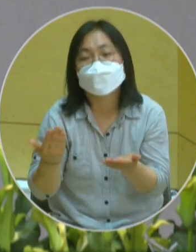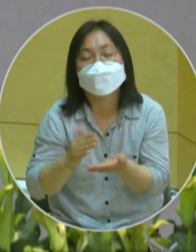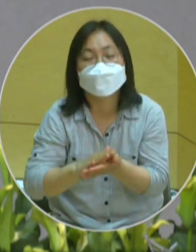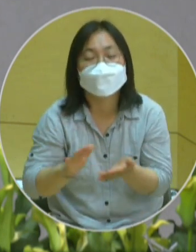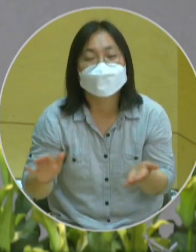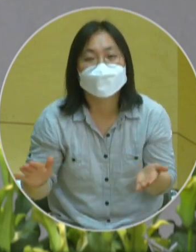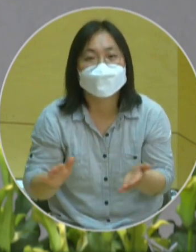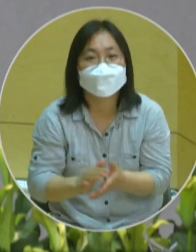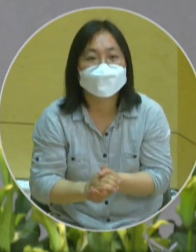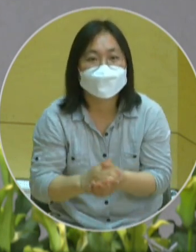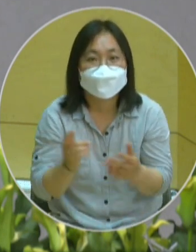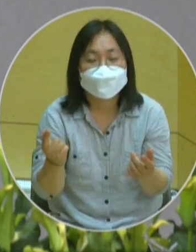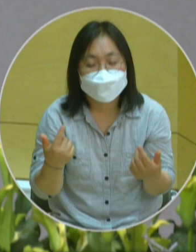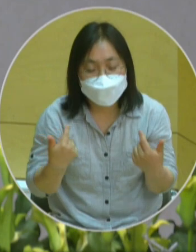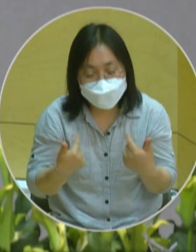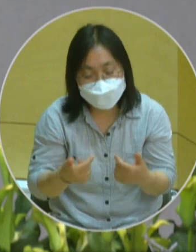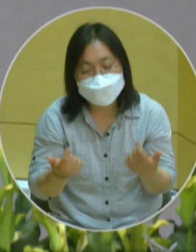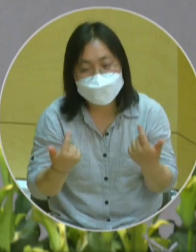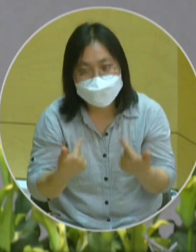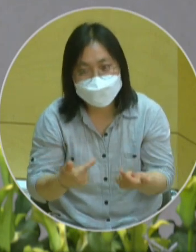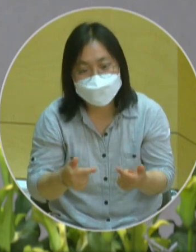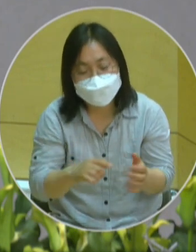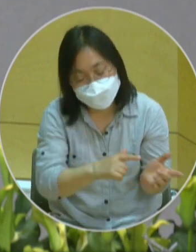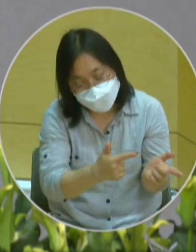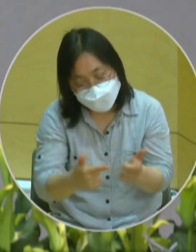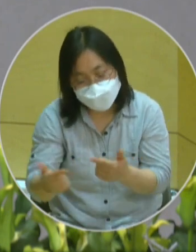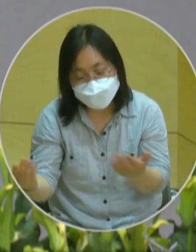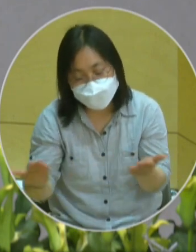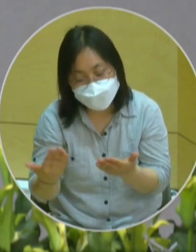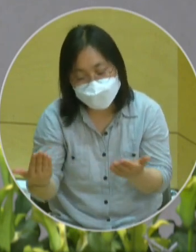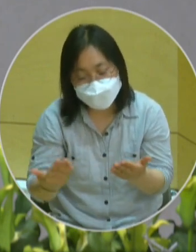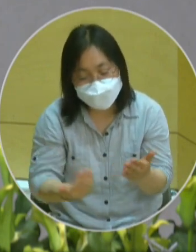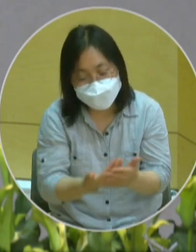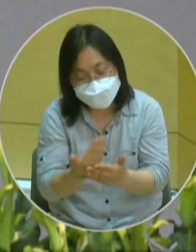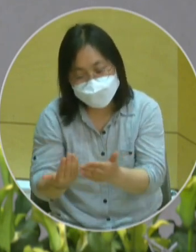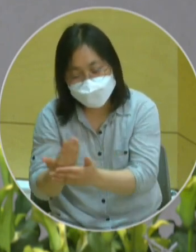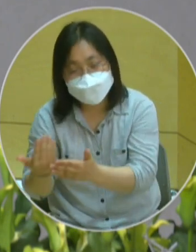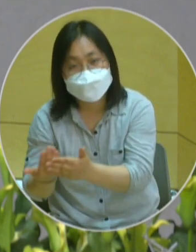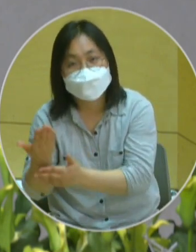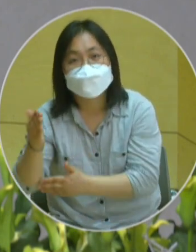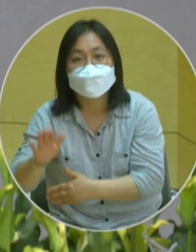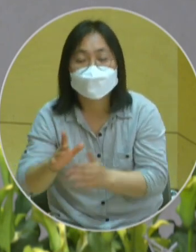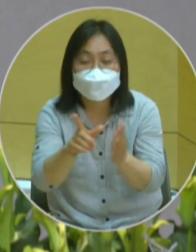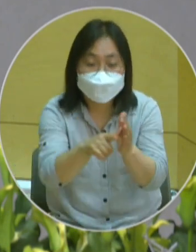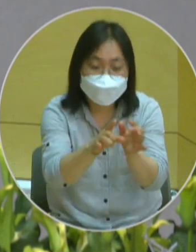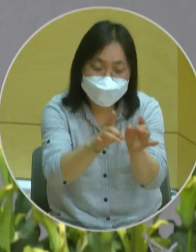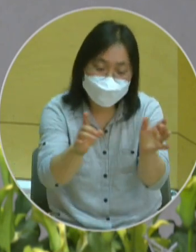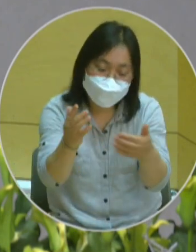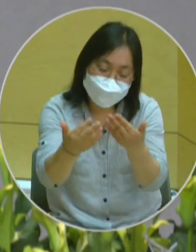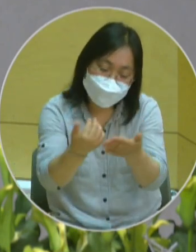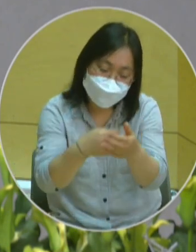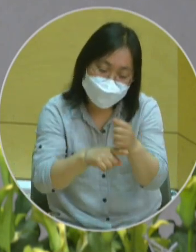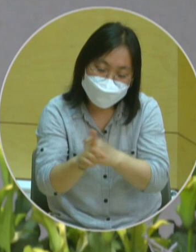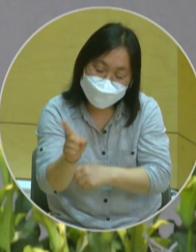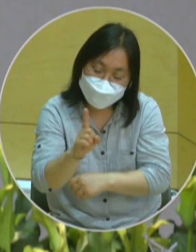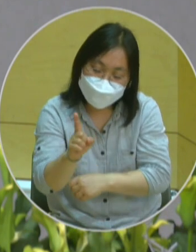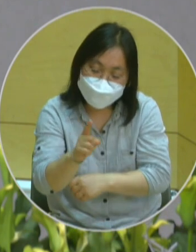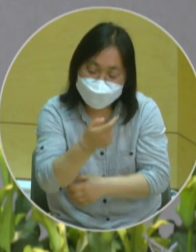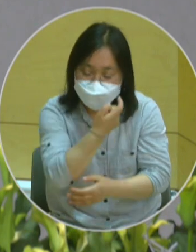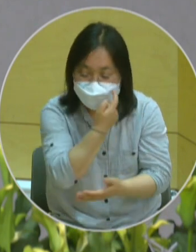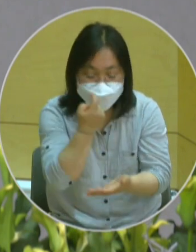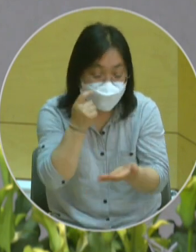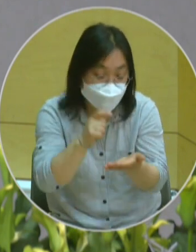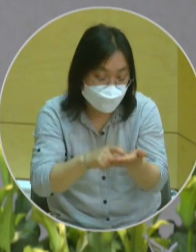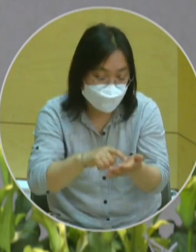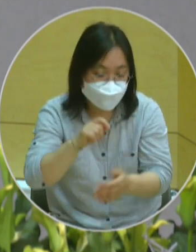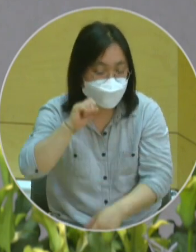같습니다. 매번 여러 가지 일들이 우리 삶 속에 많이 일어나지만 그때마다 하나님의 뜻이 어딘지를 찾는다는 것이 참